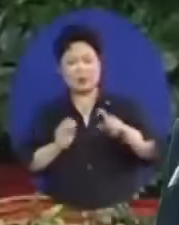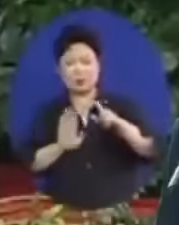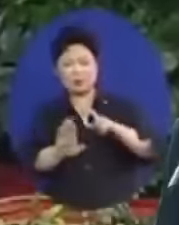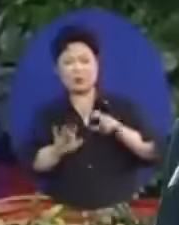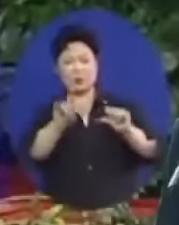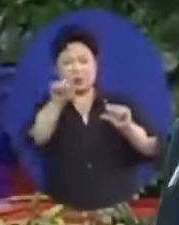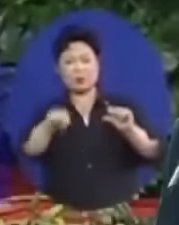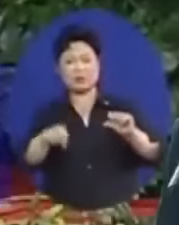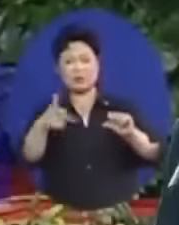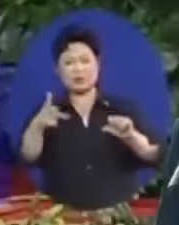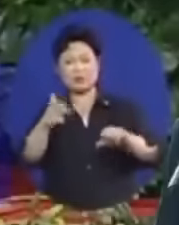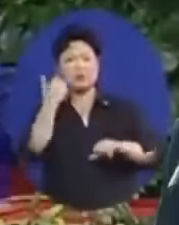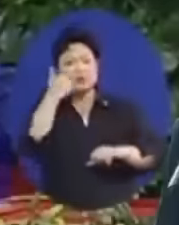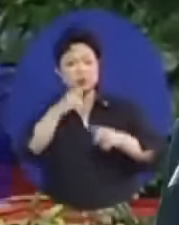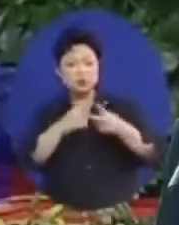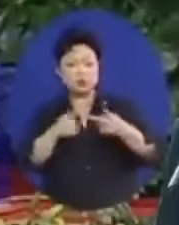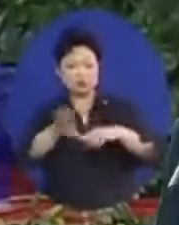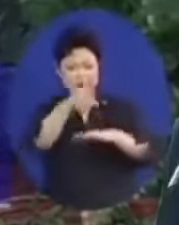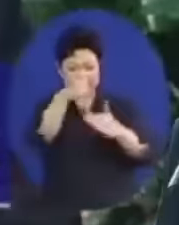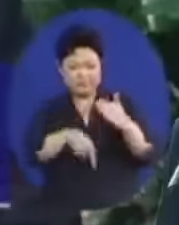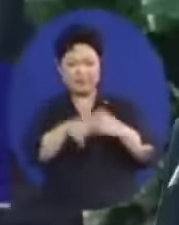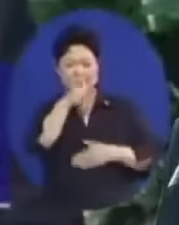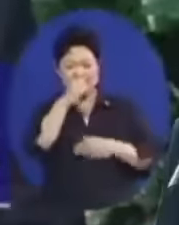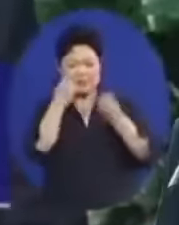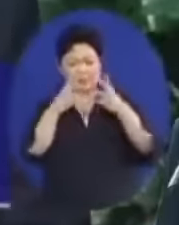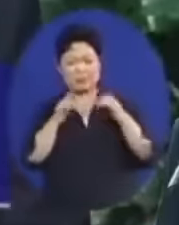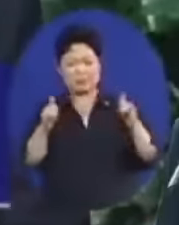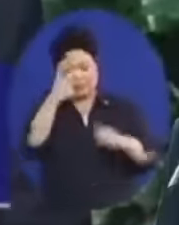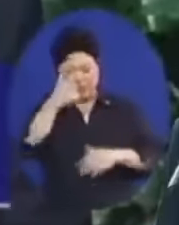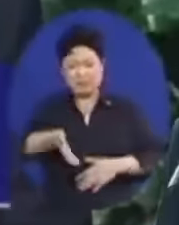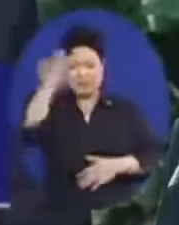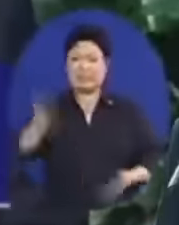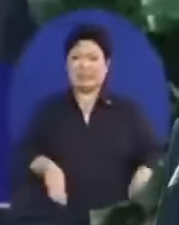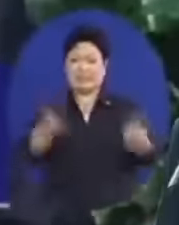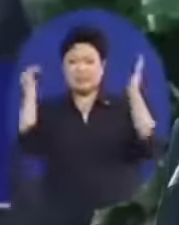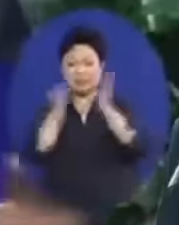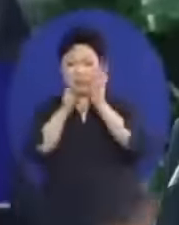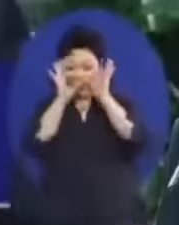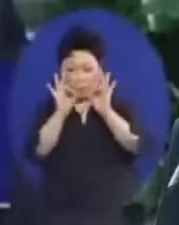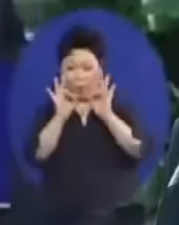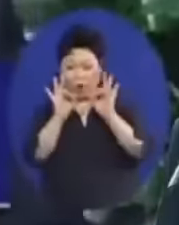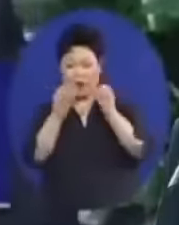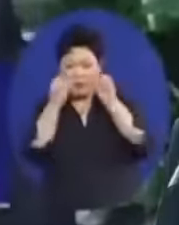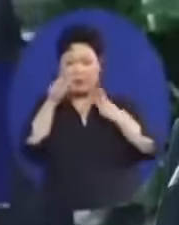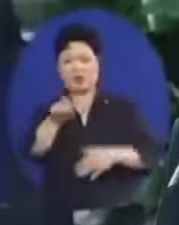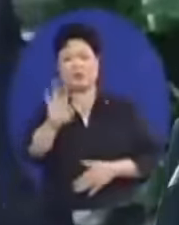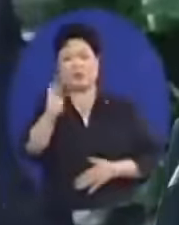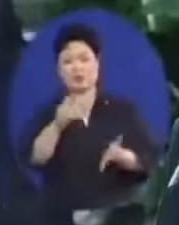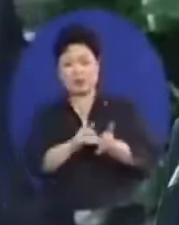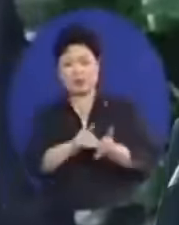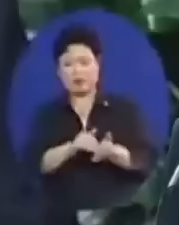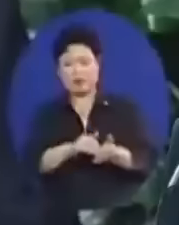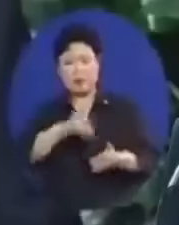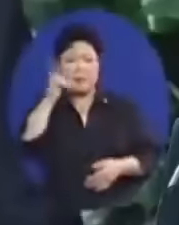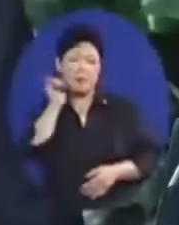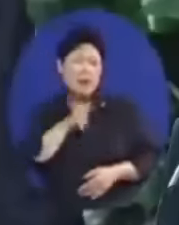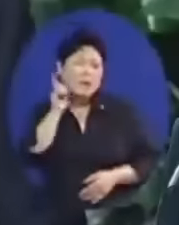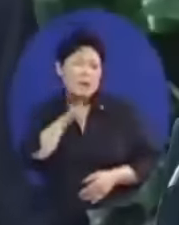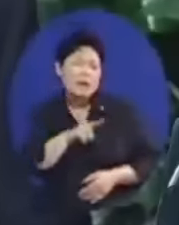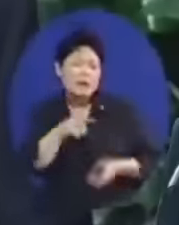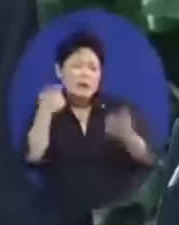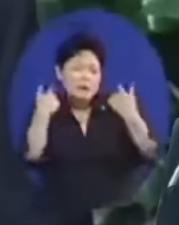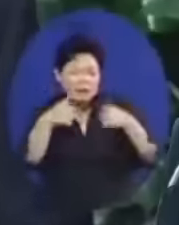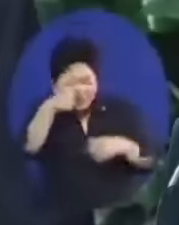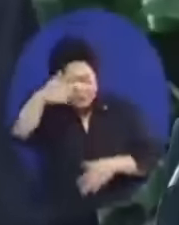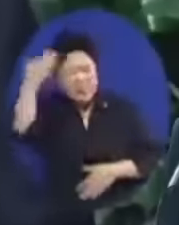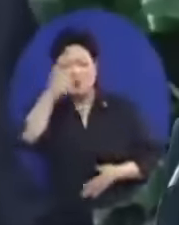11절에 누구든지 그리스도 안에 있으면 새로운 피조물이라 이전 것은 지나갔으니 보라 새 것이 되었다. 옛날 죄인의 생활은